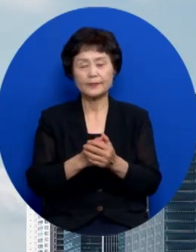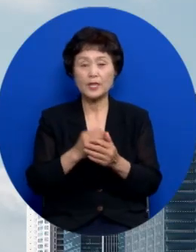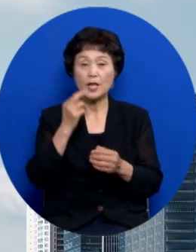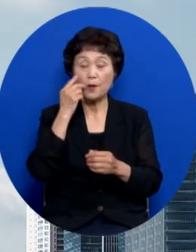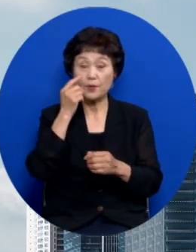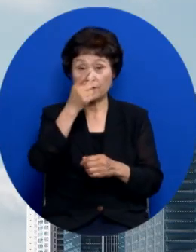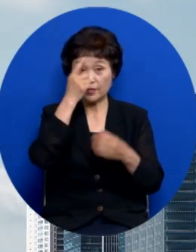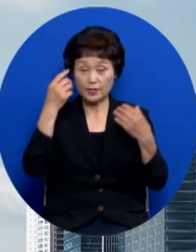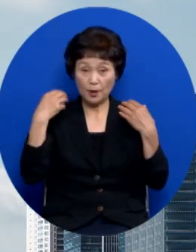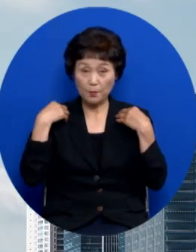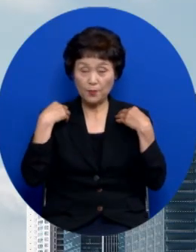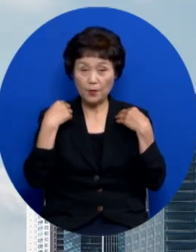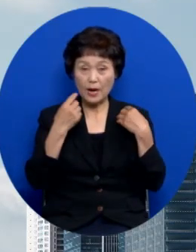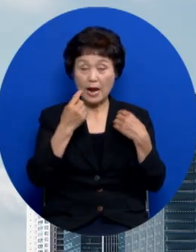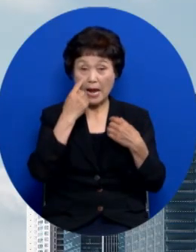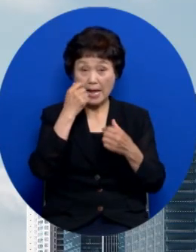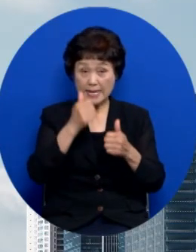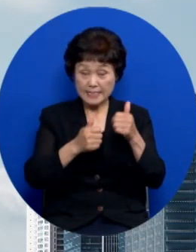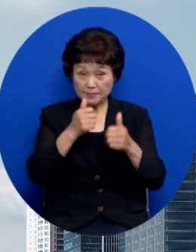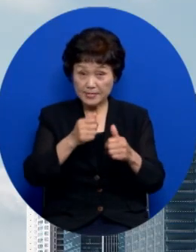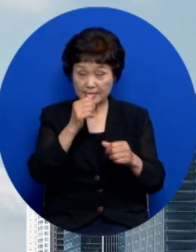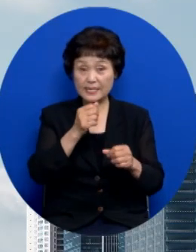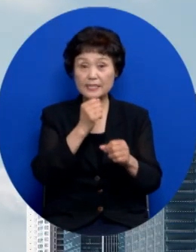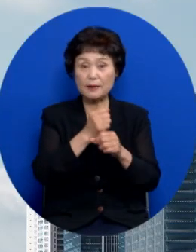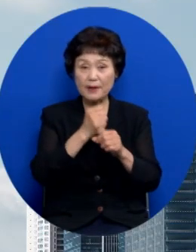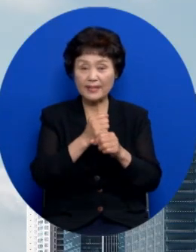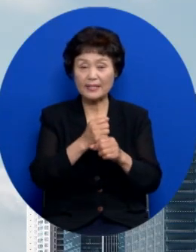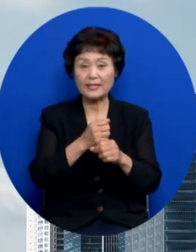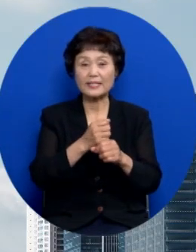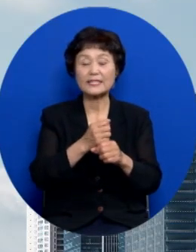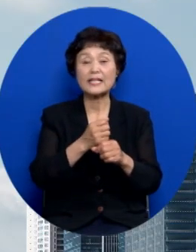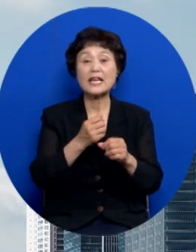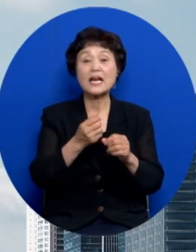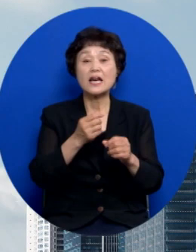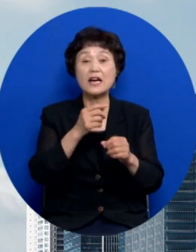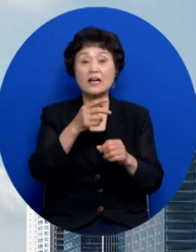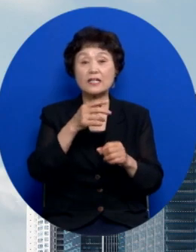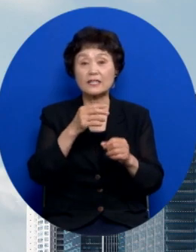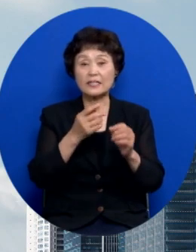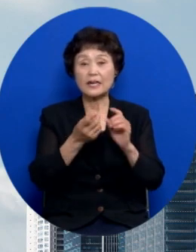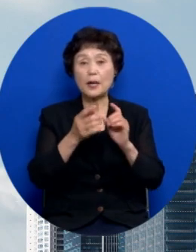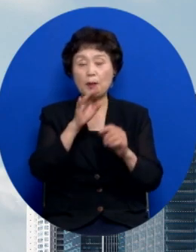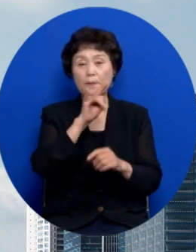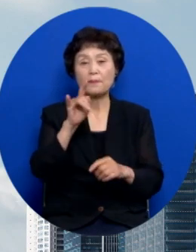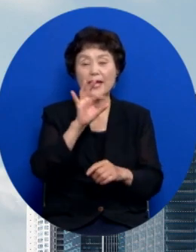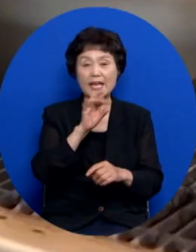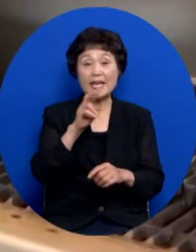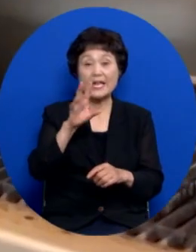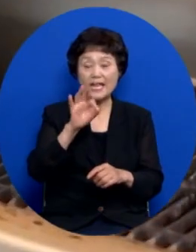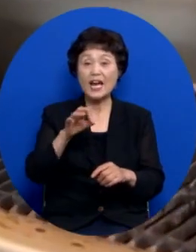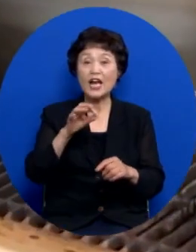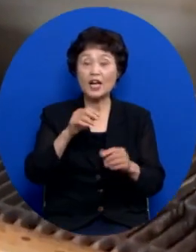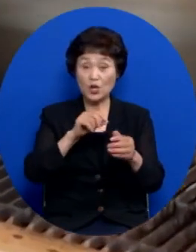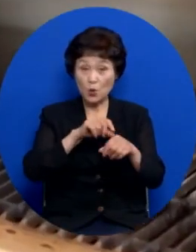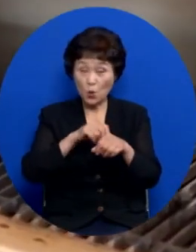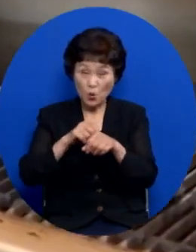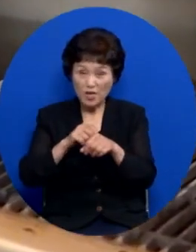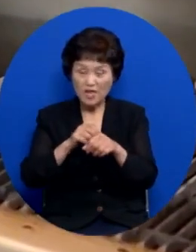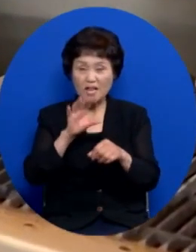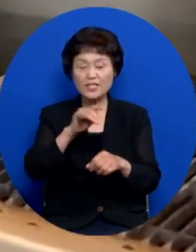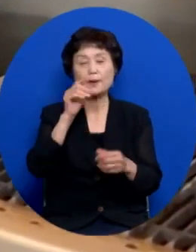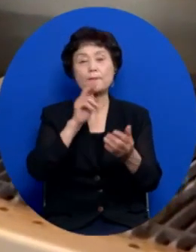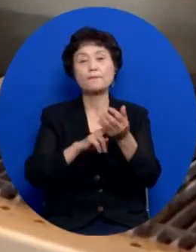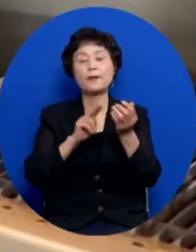미국 정부가 실험실에서 만든 인공고기, 이른바 배양육의 시판을 처음 승인했습니다. 외신은